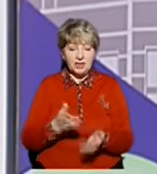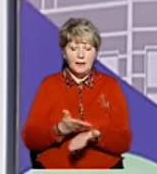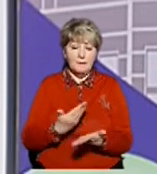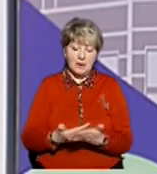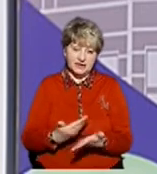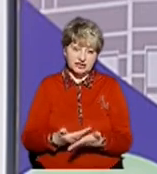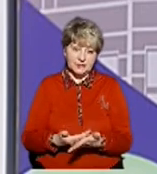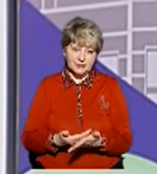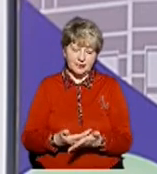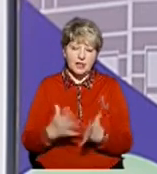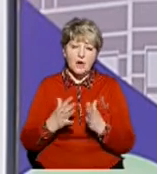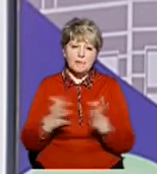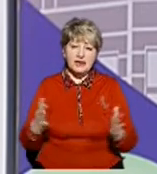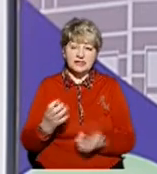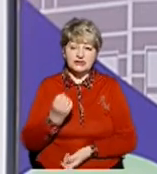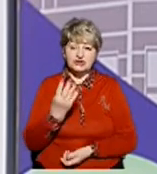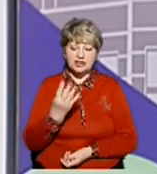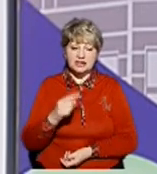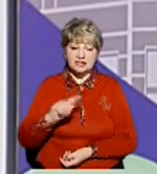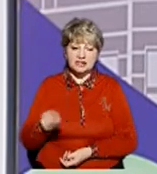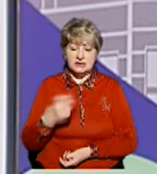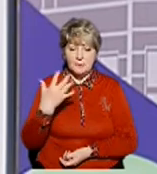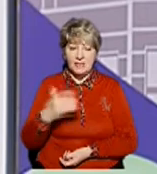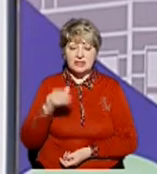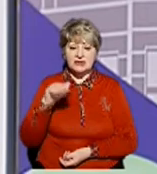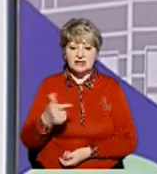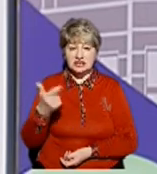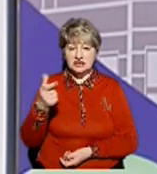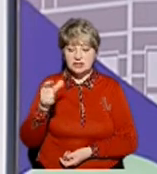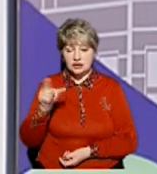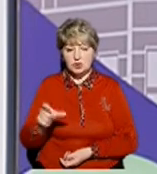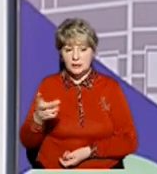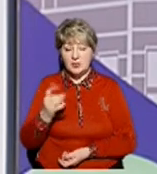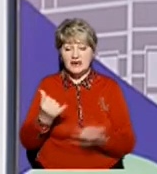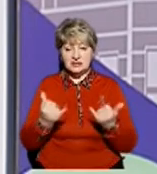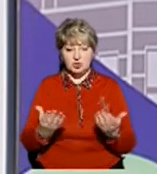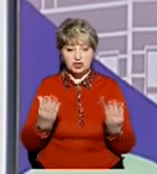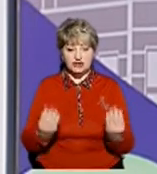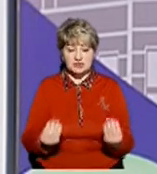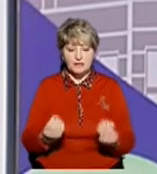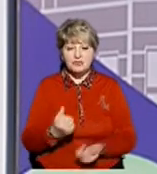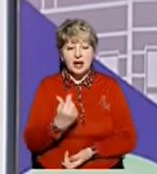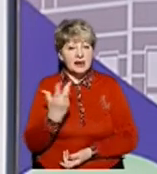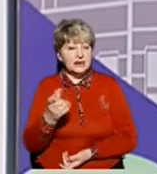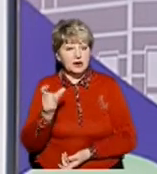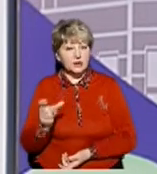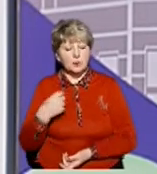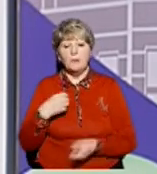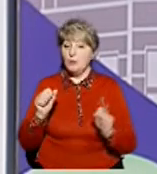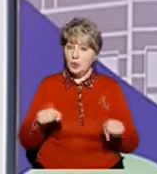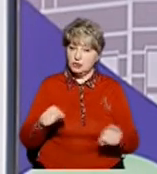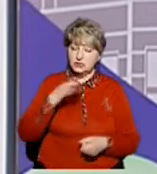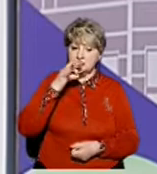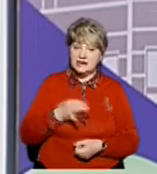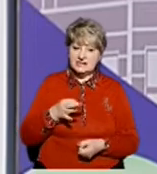майже більше, ніж 14,5 тисяч на сьогоднішній день. Кількість людей, я можу ще